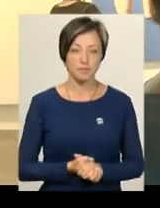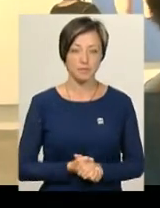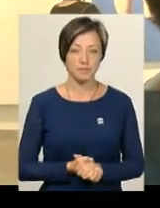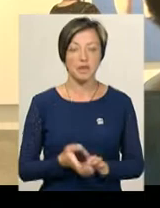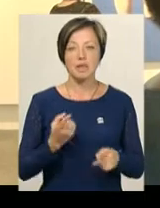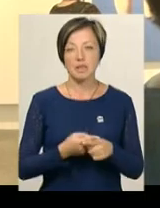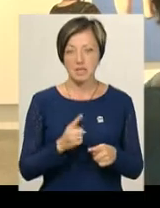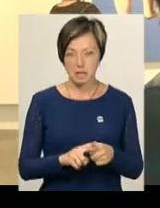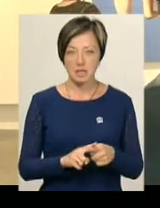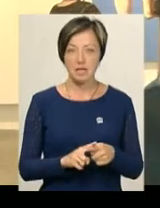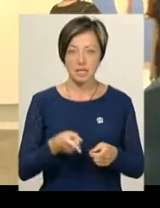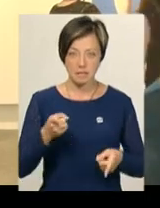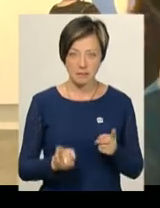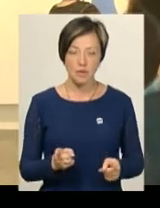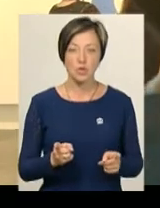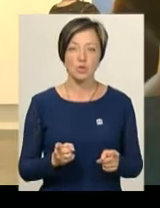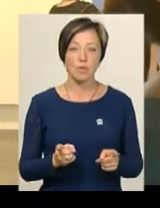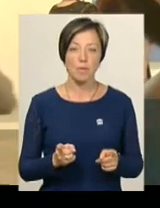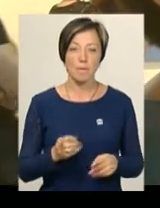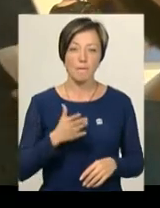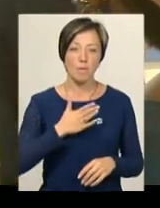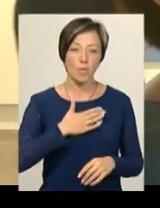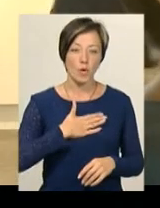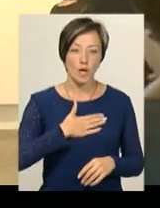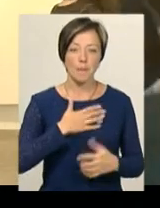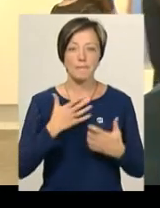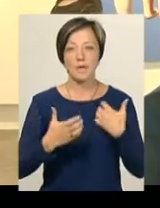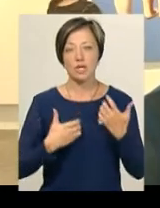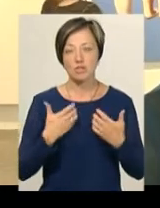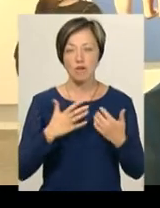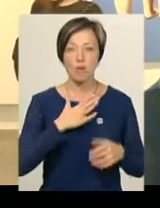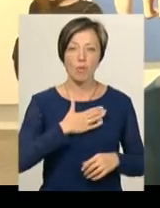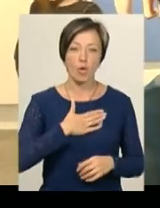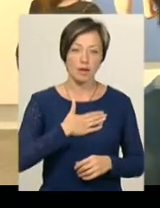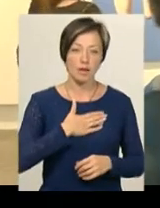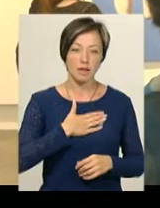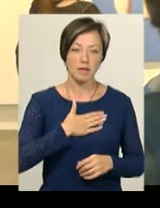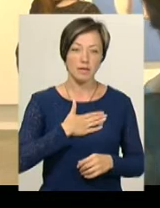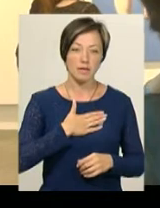Це, звісно, мої переживання і мої